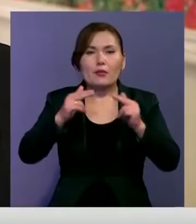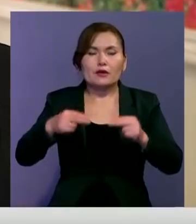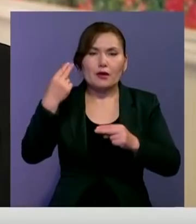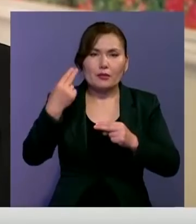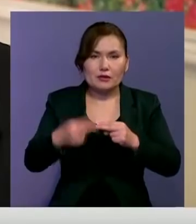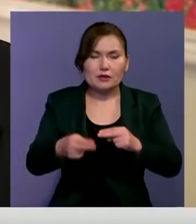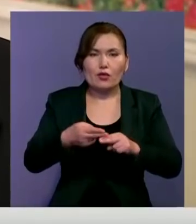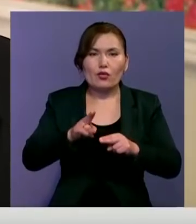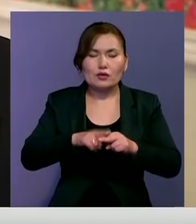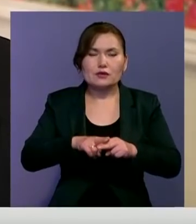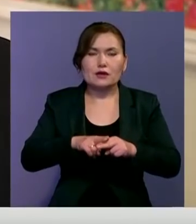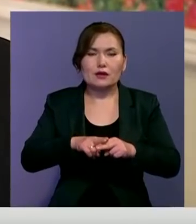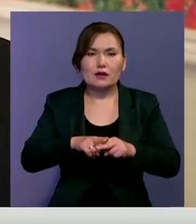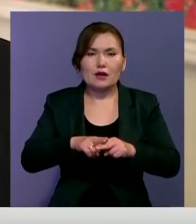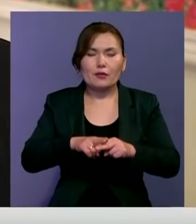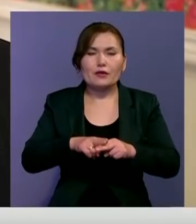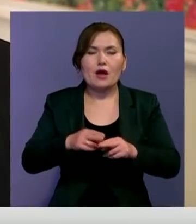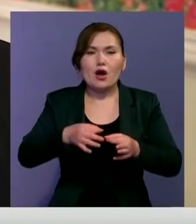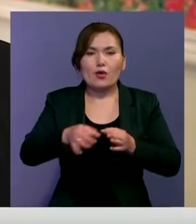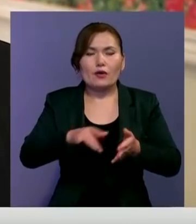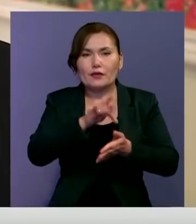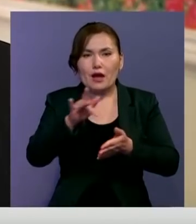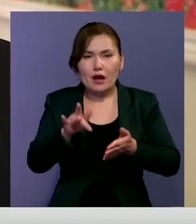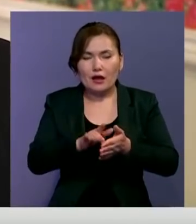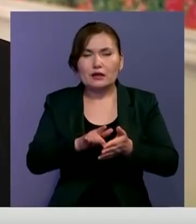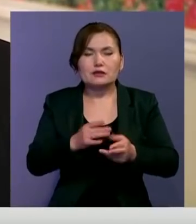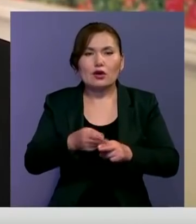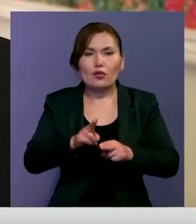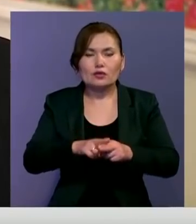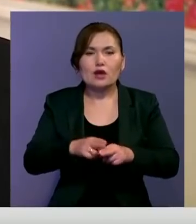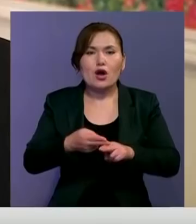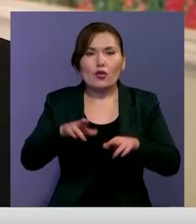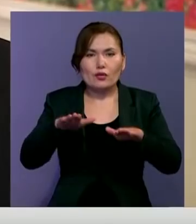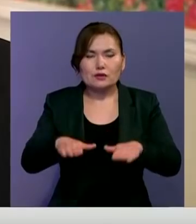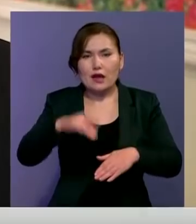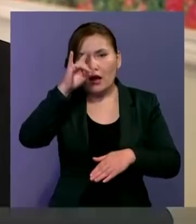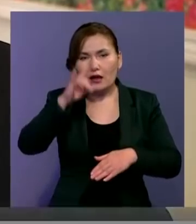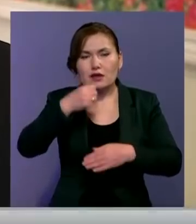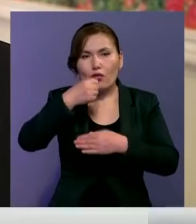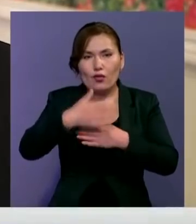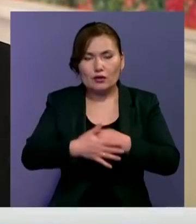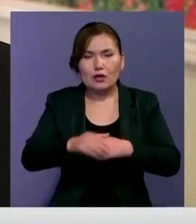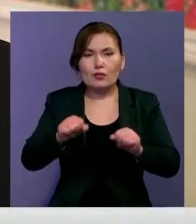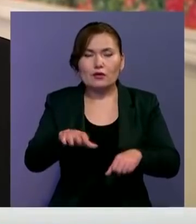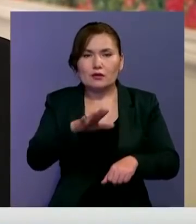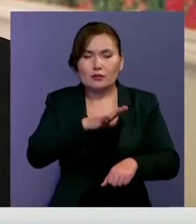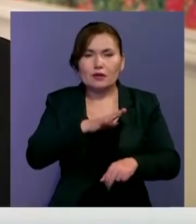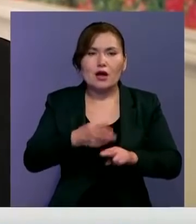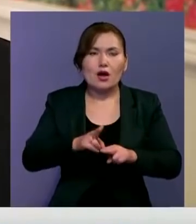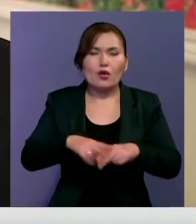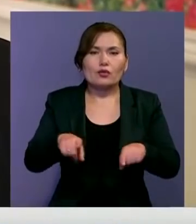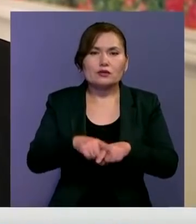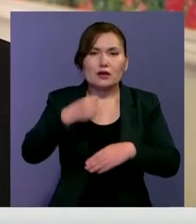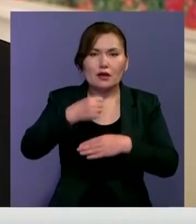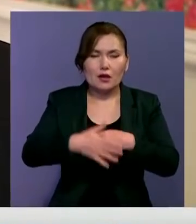біз өзі Шыршық қаласы, мысалы үшін Ташкент облысы бойынша осы жер орталық болып қалуына мүмкіндік. Мысалы үшін бұндай